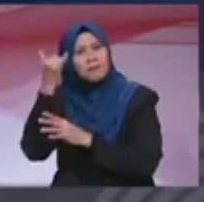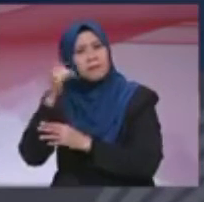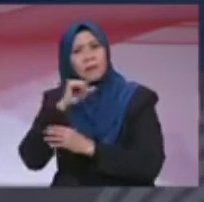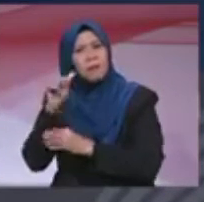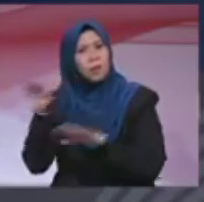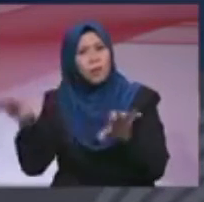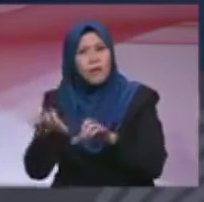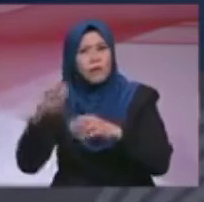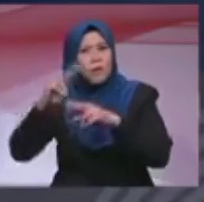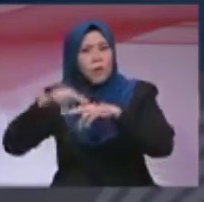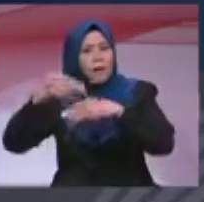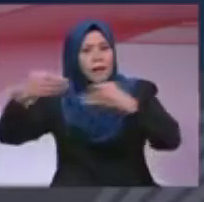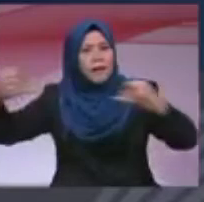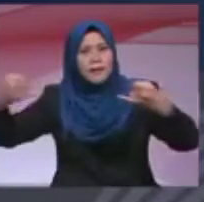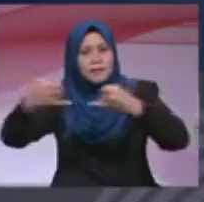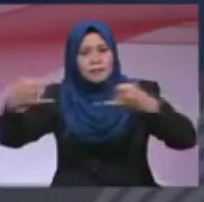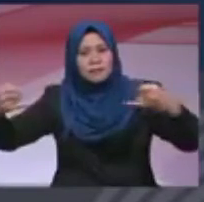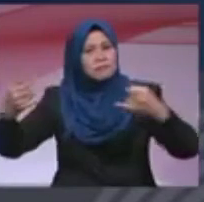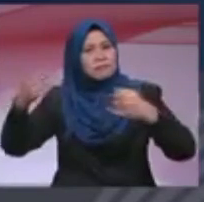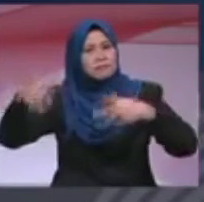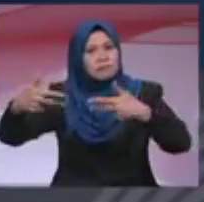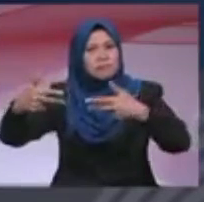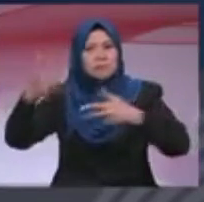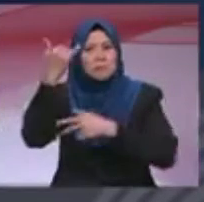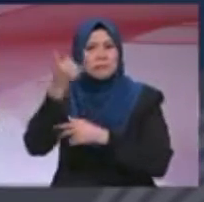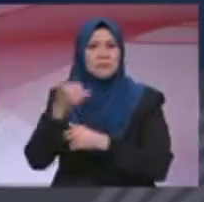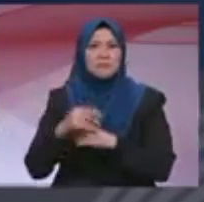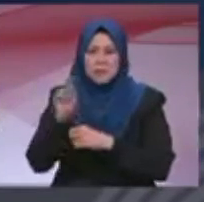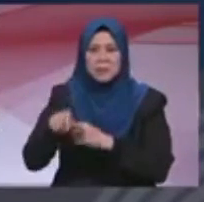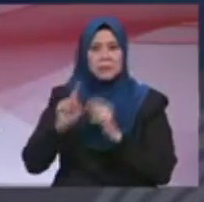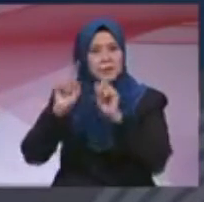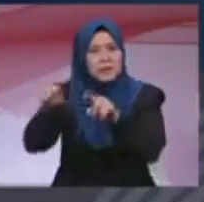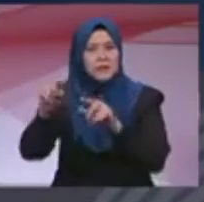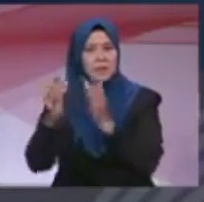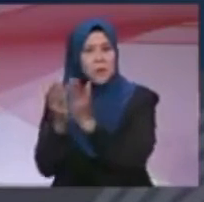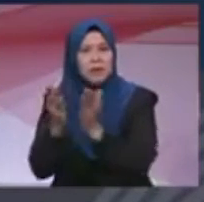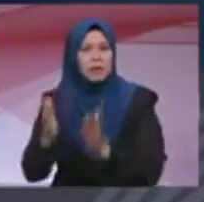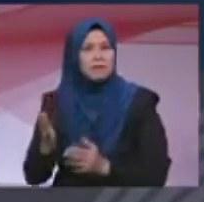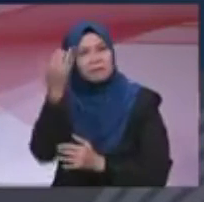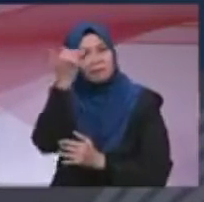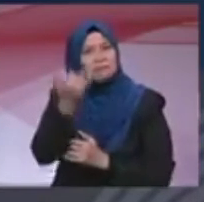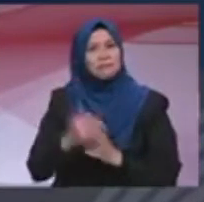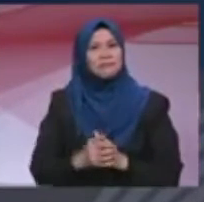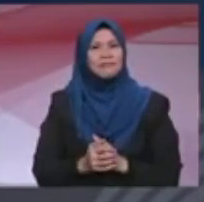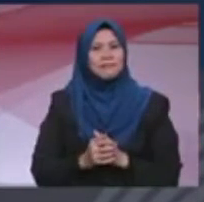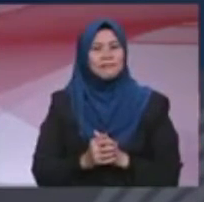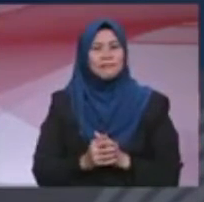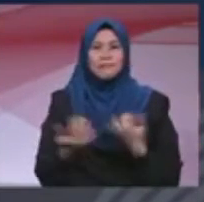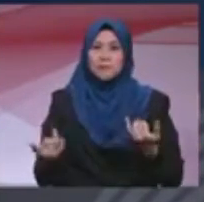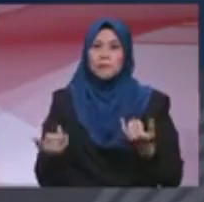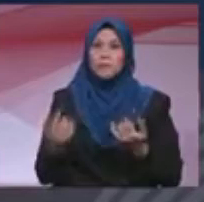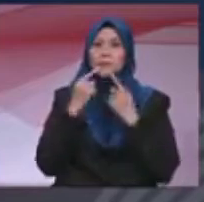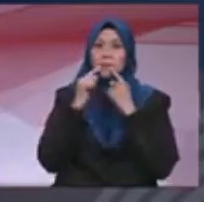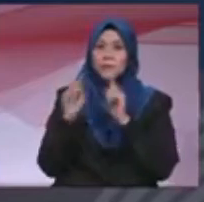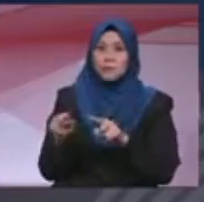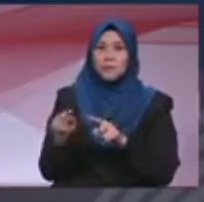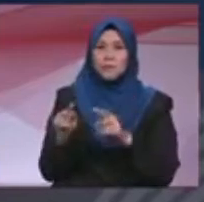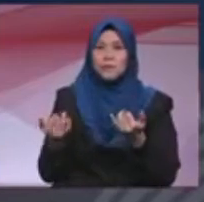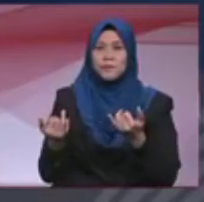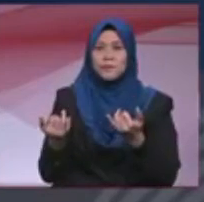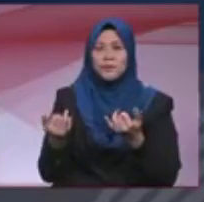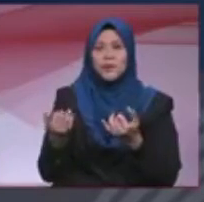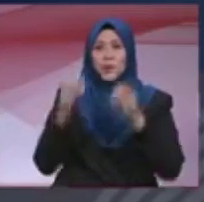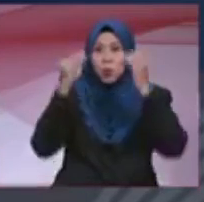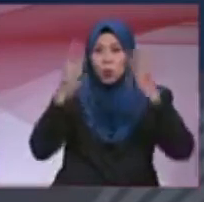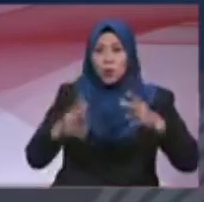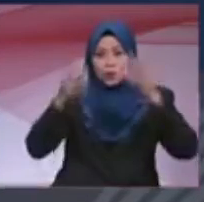kenapa perlu bersemuka untuk hadir ujian? Okey, pertama sekali adalah berkaitan dengan guru-guru untuk diadakan swab